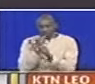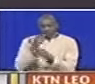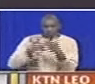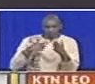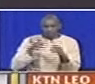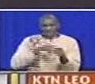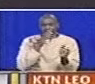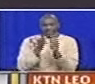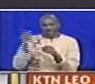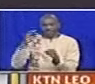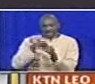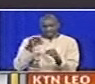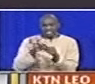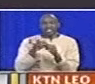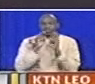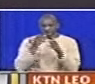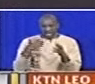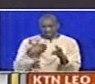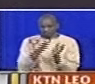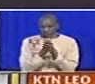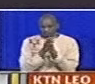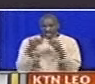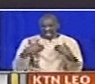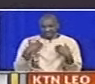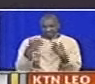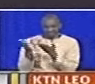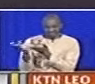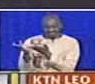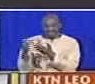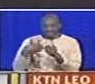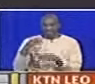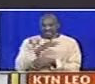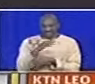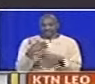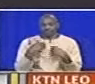taarifa ifuatayo kutoka sehemu hiyo ya Nyari Bari Chache jioni hii.